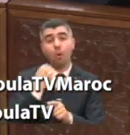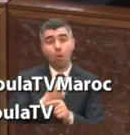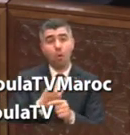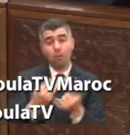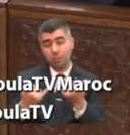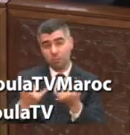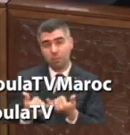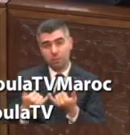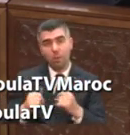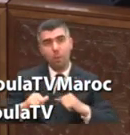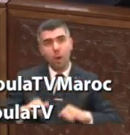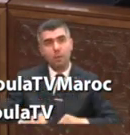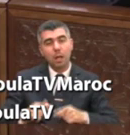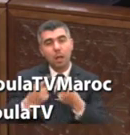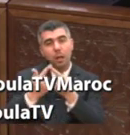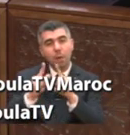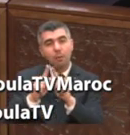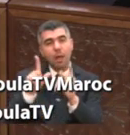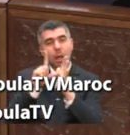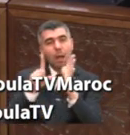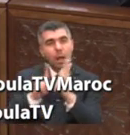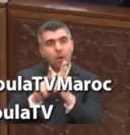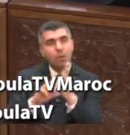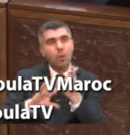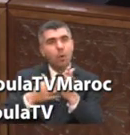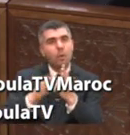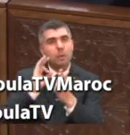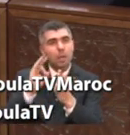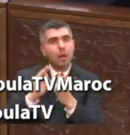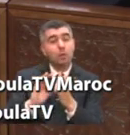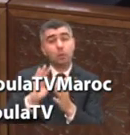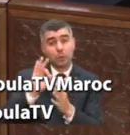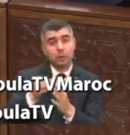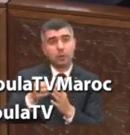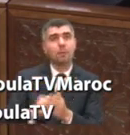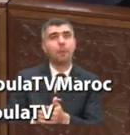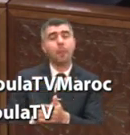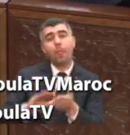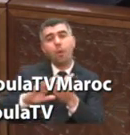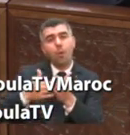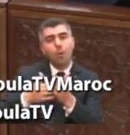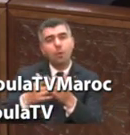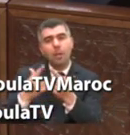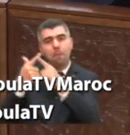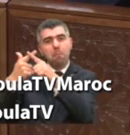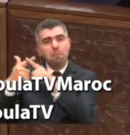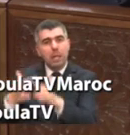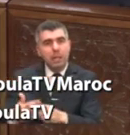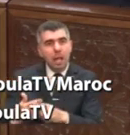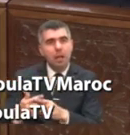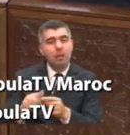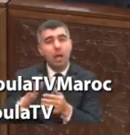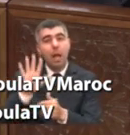هذه الوزارة قمنا بإخراج مرسوم يتعلق بالنسخة الخاصة. هذه الكوبي بريفي هي اللي جعلت الموارد المالية تنتقل